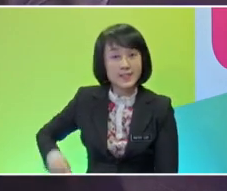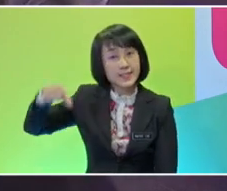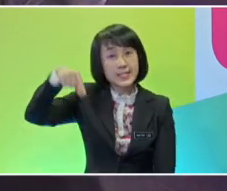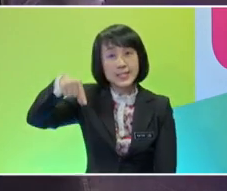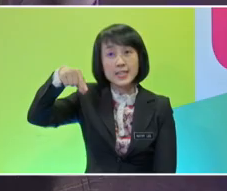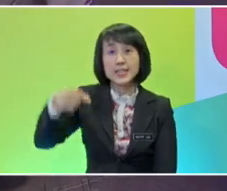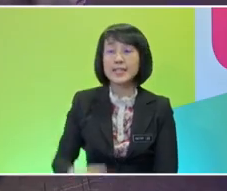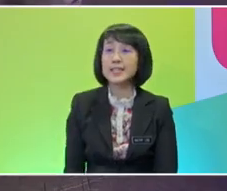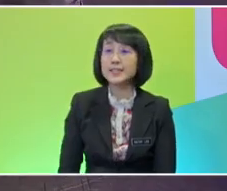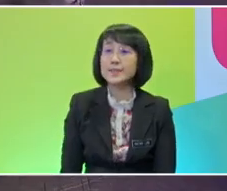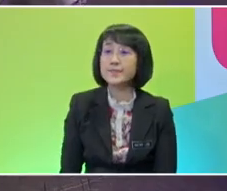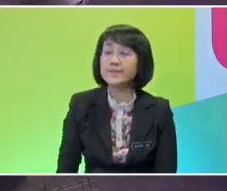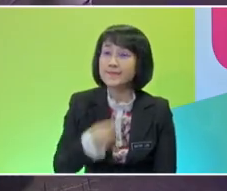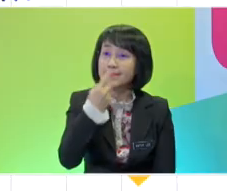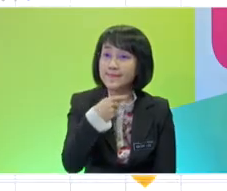oke